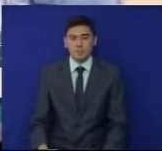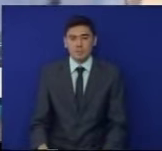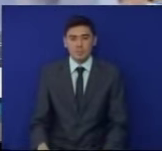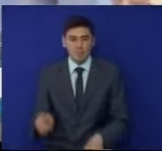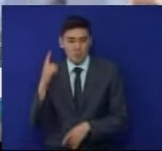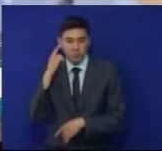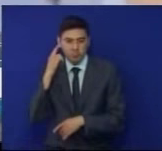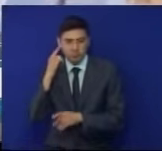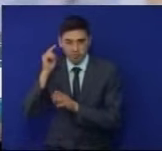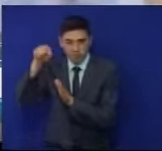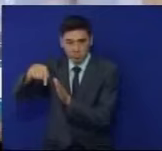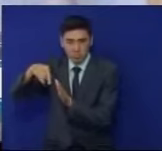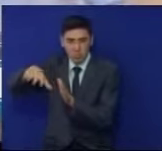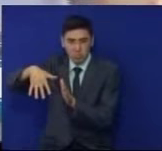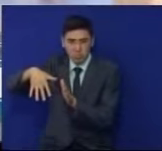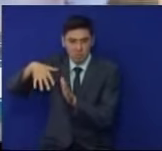Слышите, да?